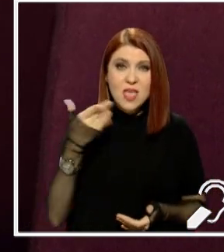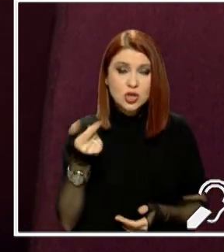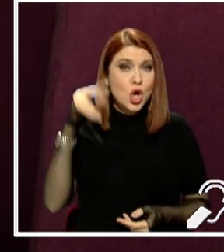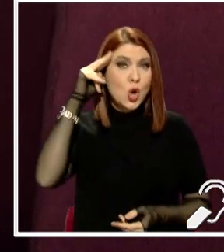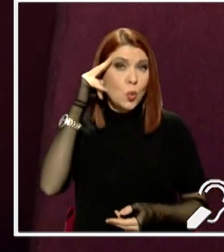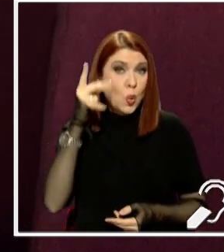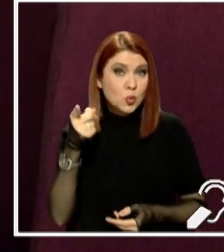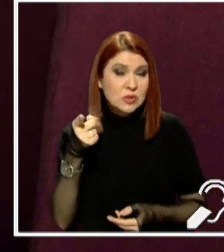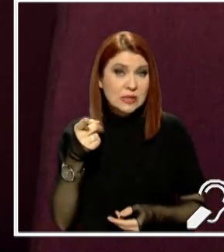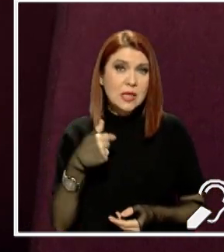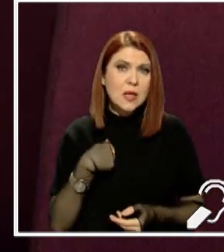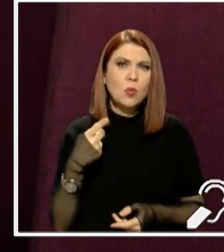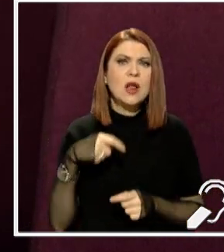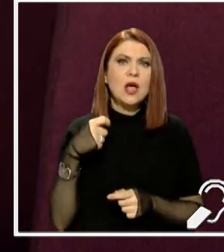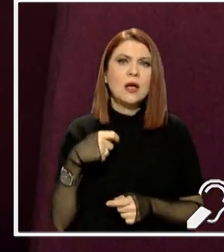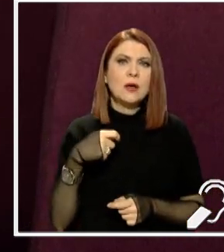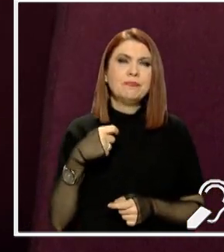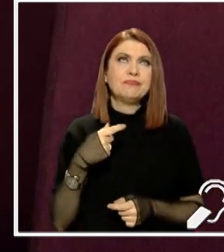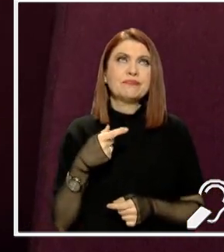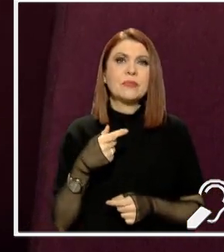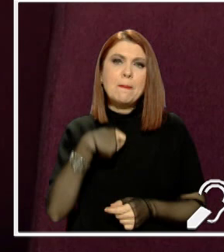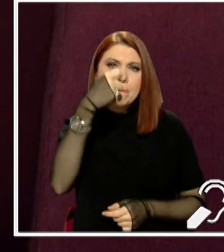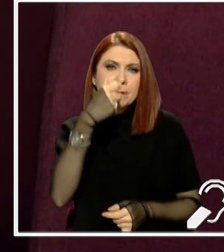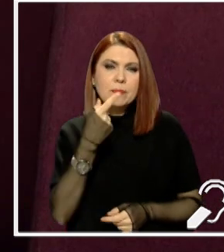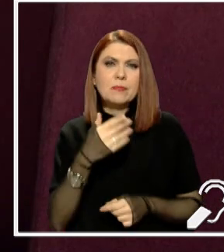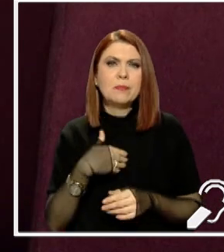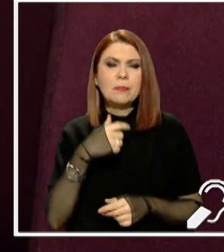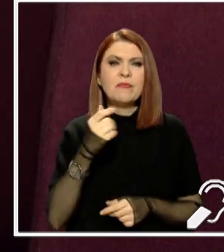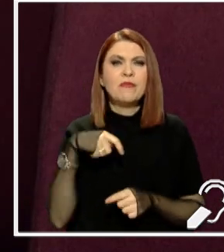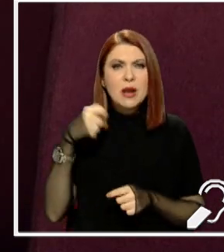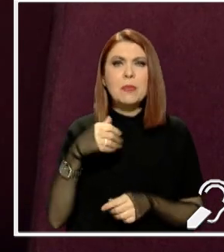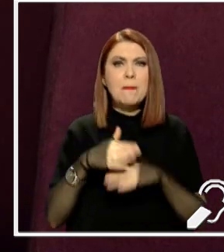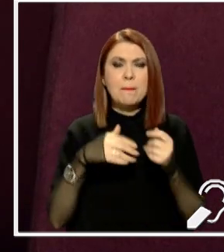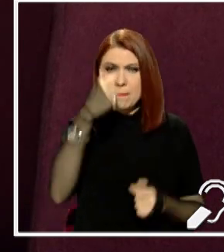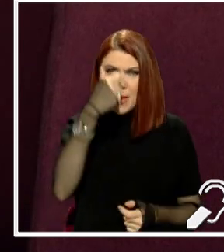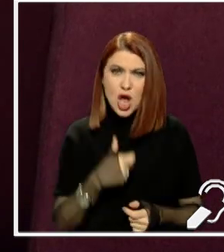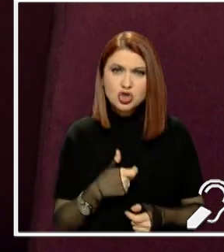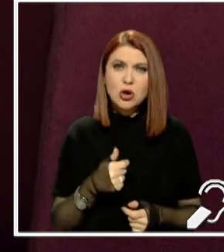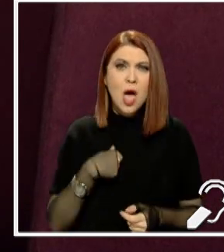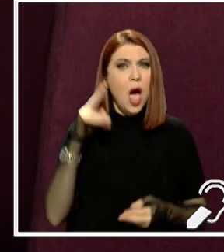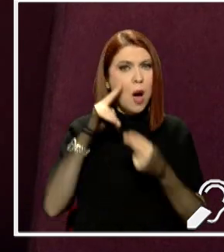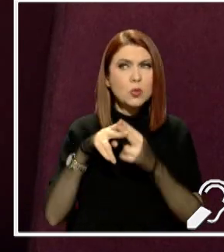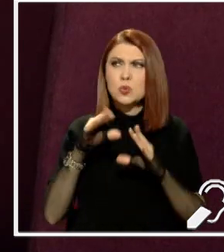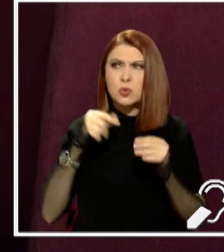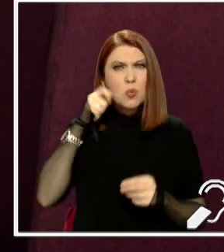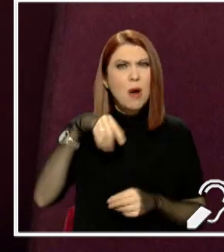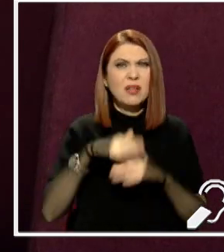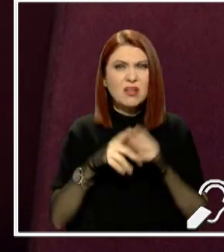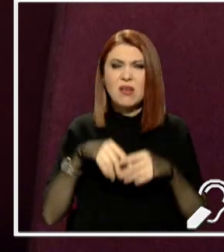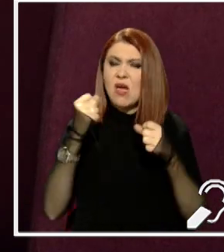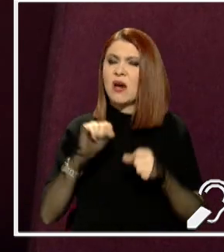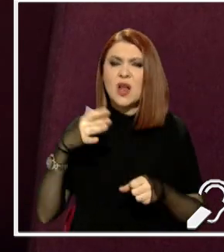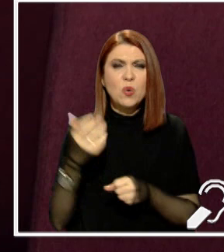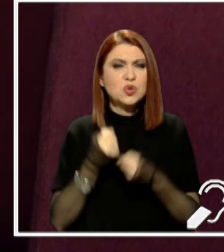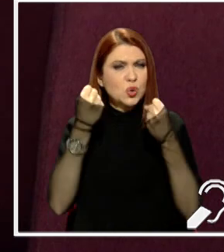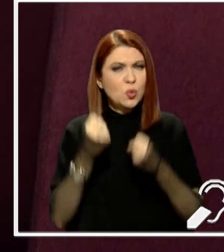cunoscând, eu fiind destul de personal, pentru că am cunoscut extrem de mulți oameni foarte talentați, cărora le-a fost foarte greu să reușească într-un fel sau